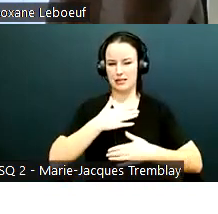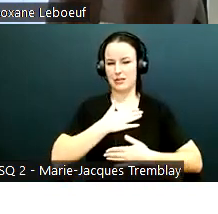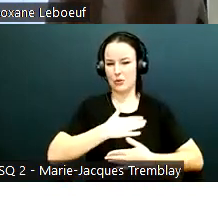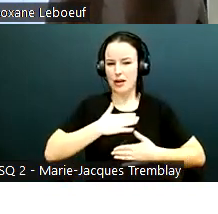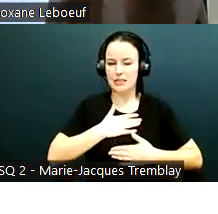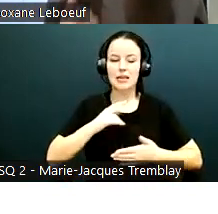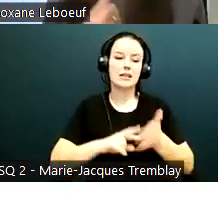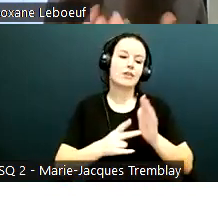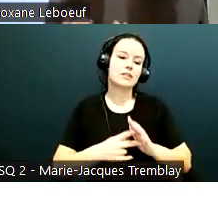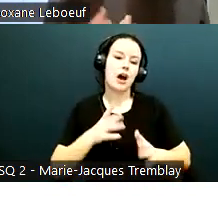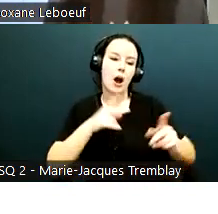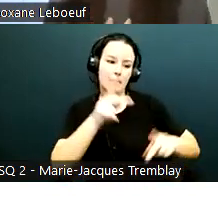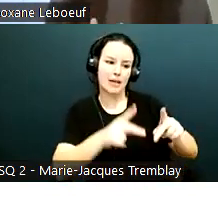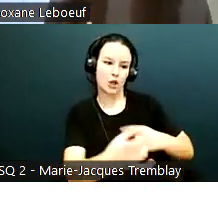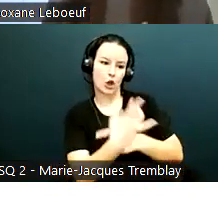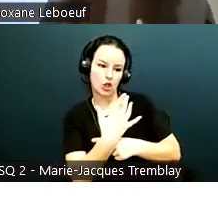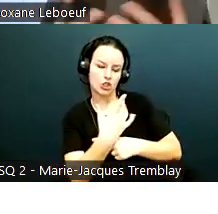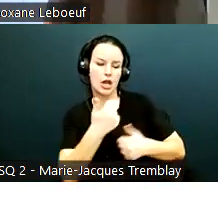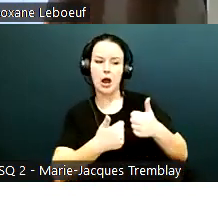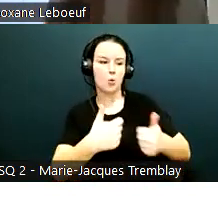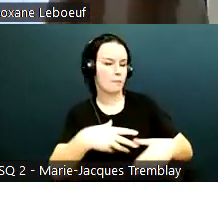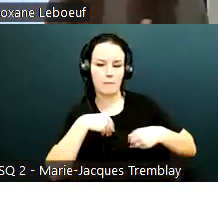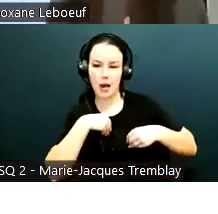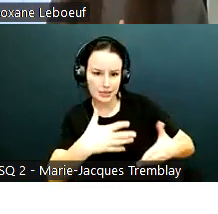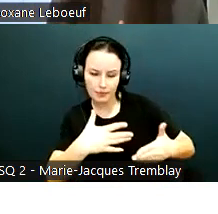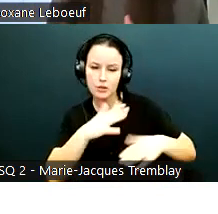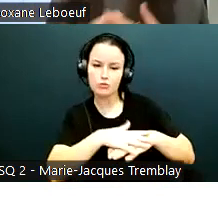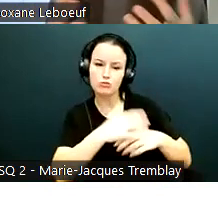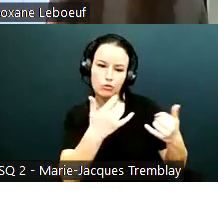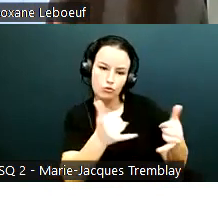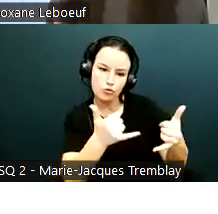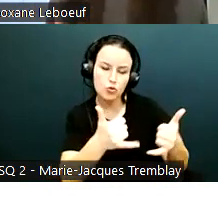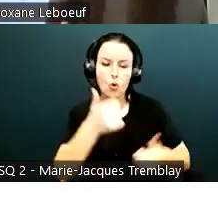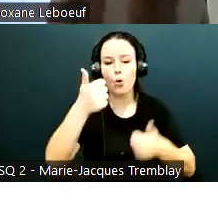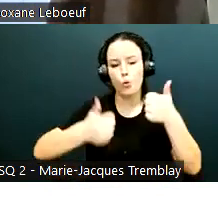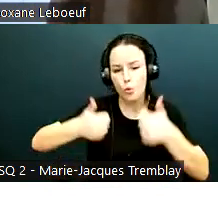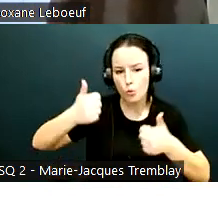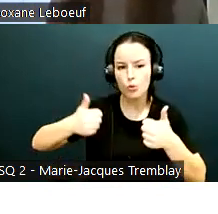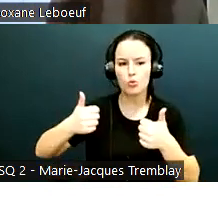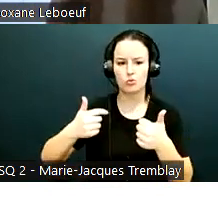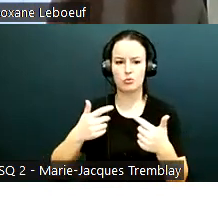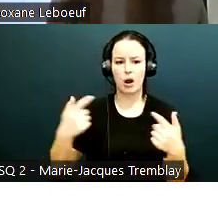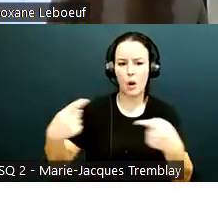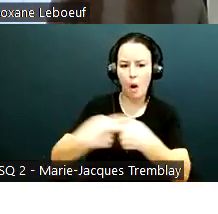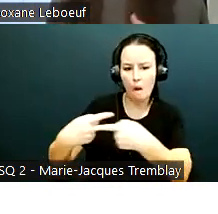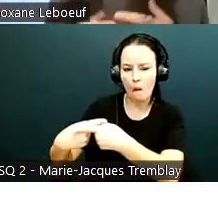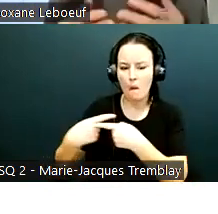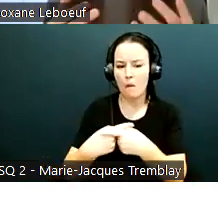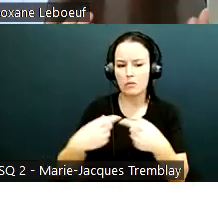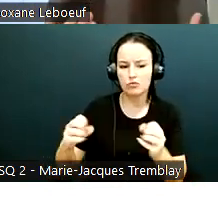qui vont être rejetés, des gens qui ne vont pas être acceptés dans des jeux en particulier ou qu'il va y avoir des conflits en raison